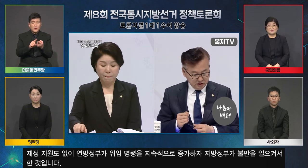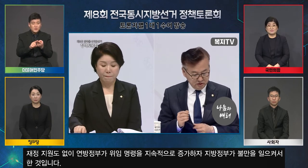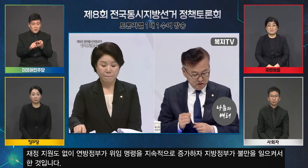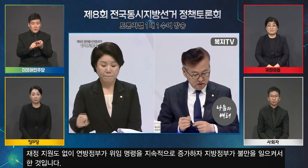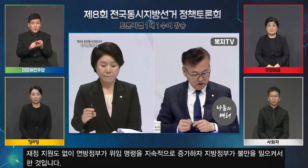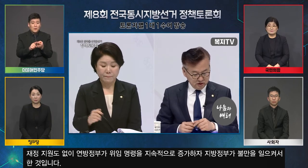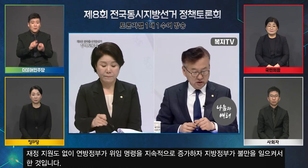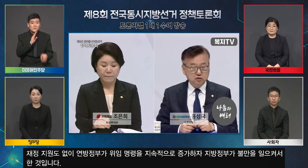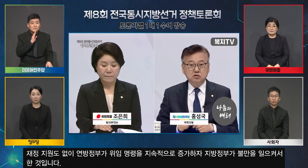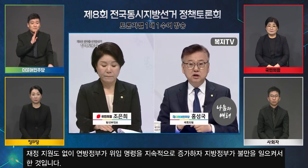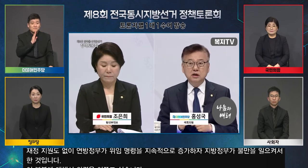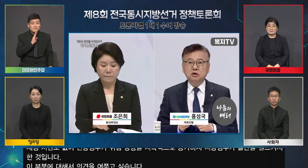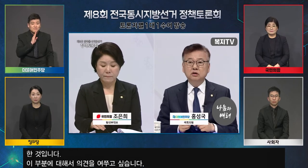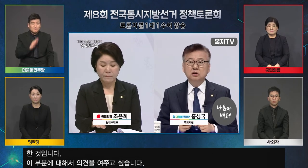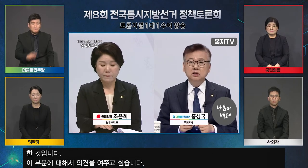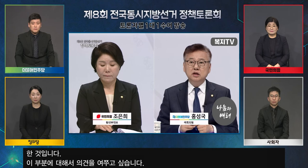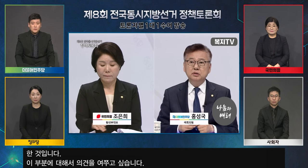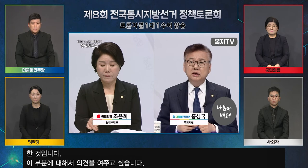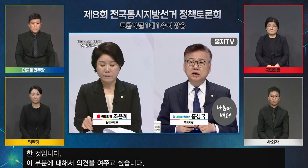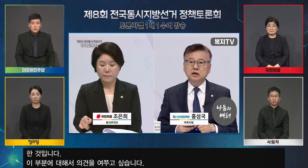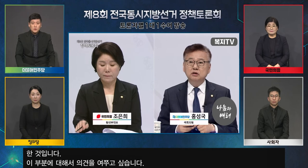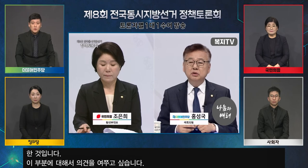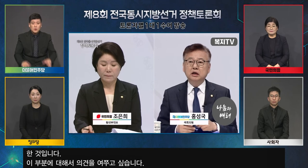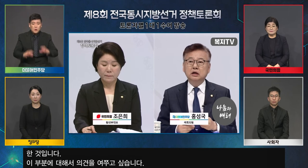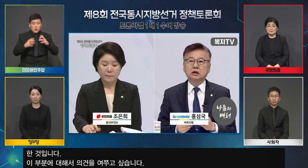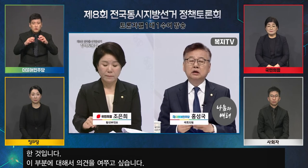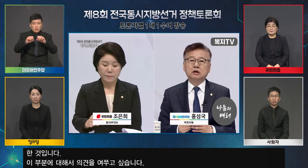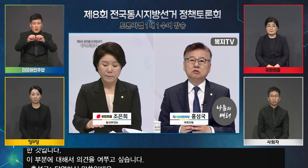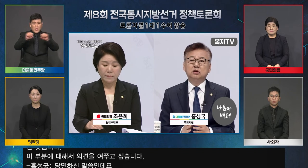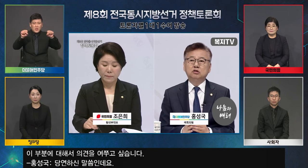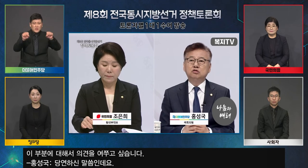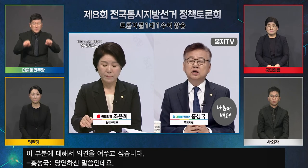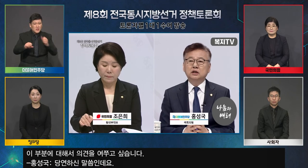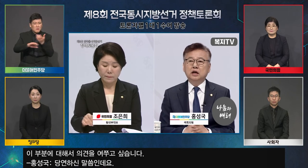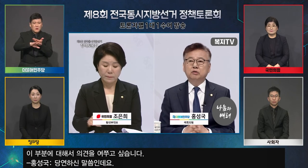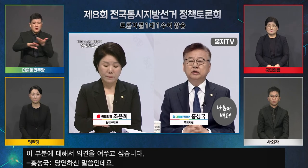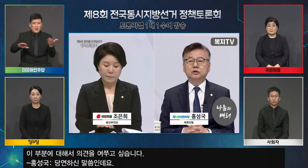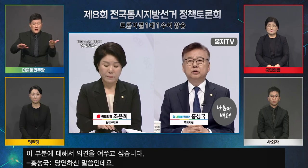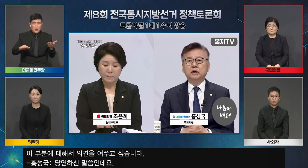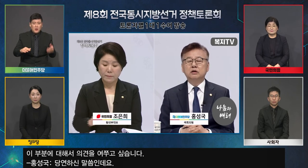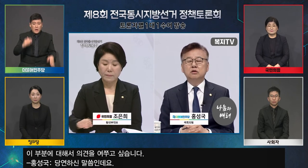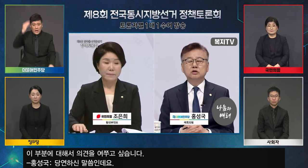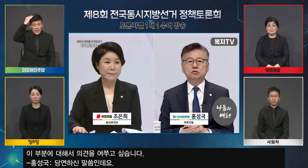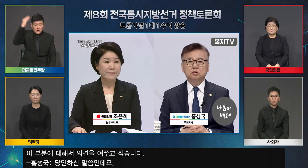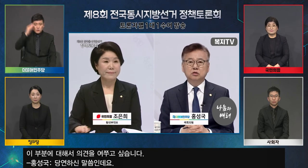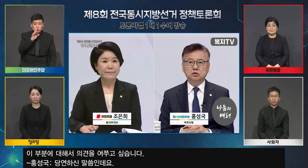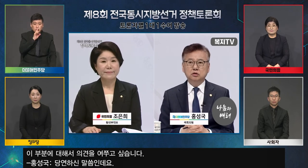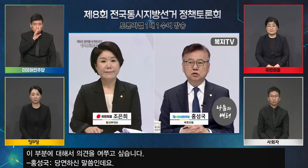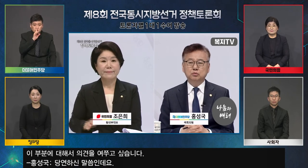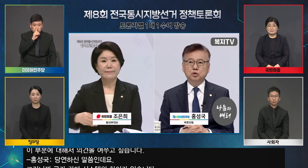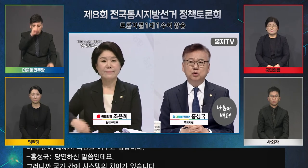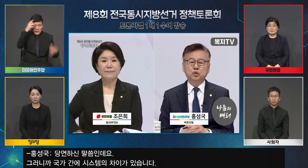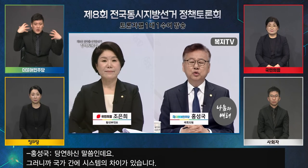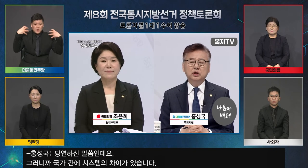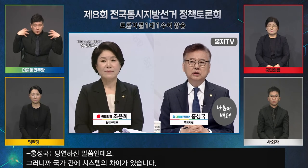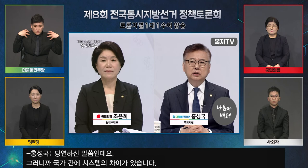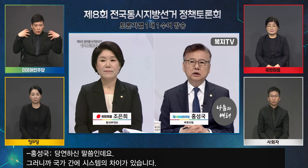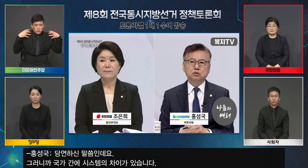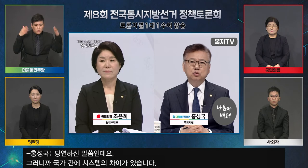말씀인데요. 그러니까 국가 간 어떤 시스템의 차이가 있습니다. 우리는 중앙에 다 하고 있죠. 다른 선진국들은